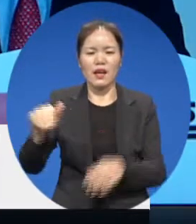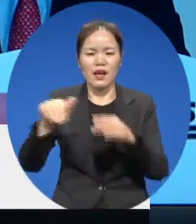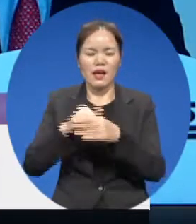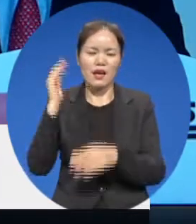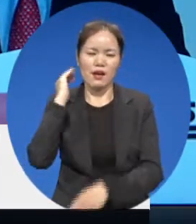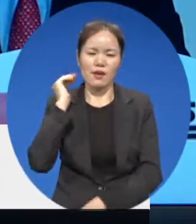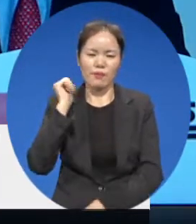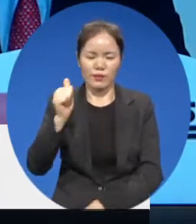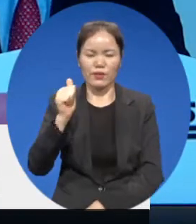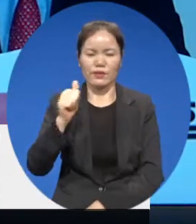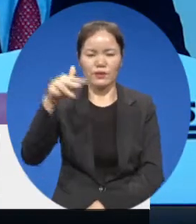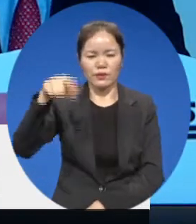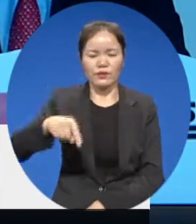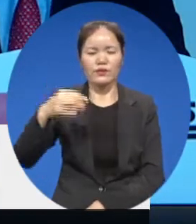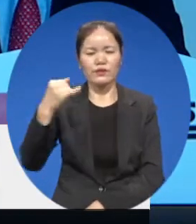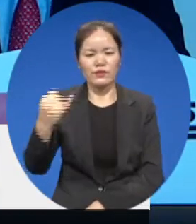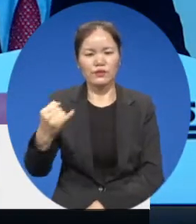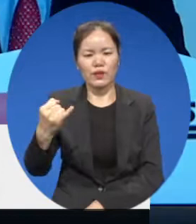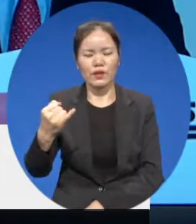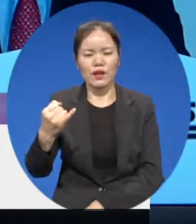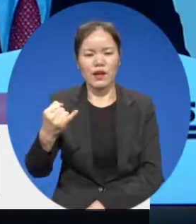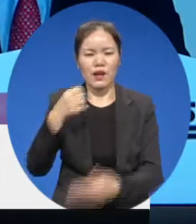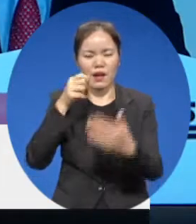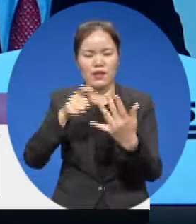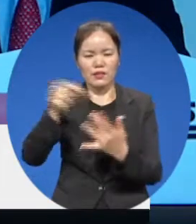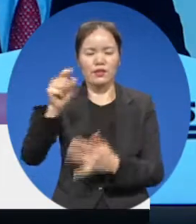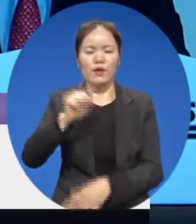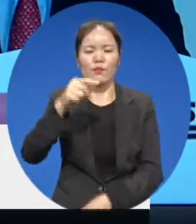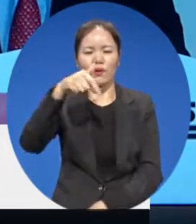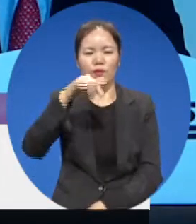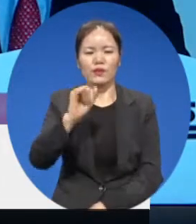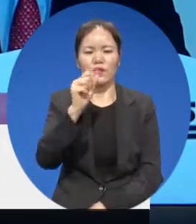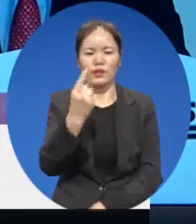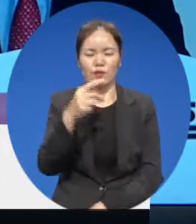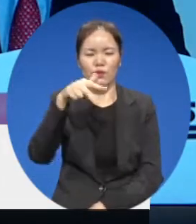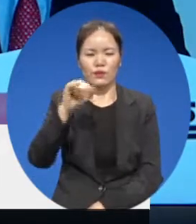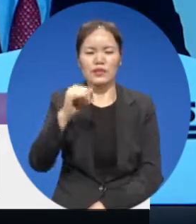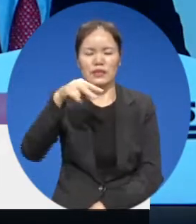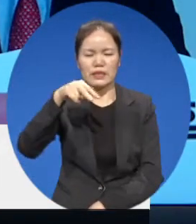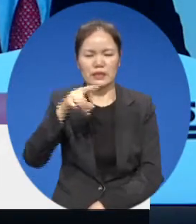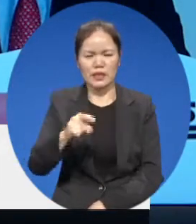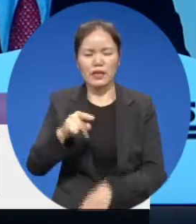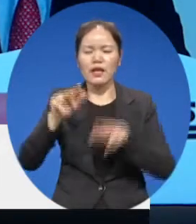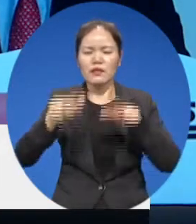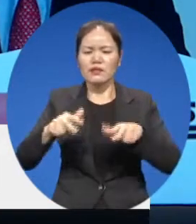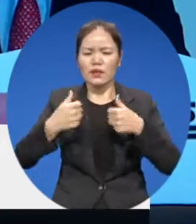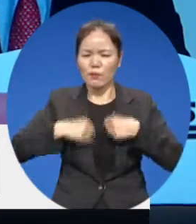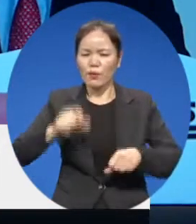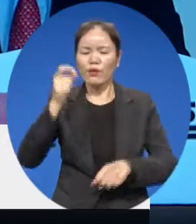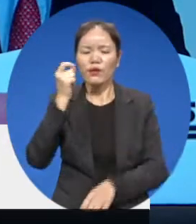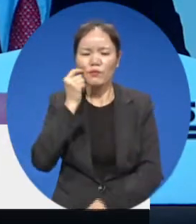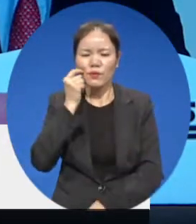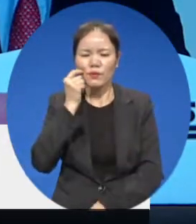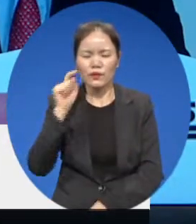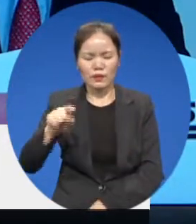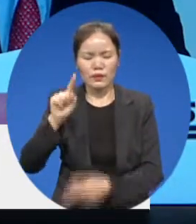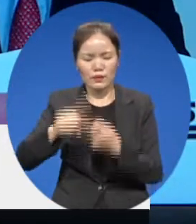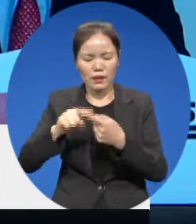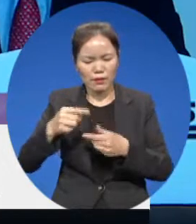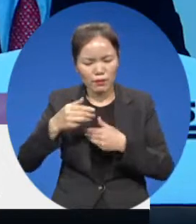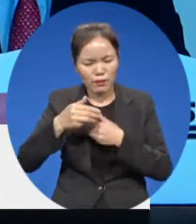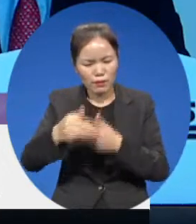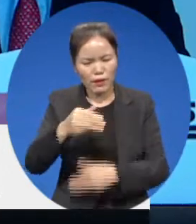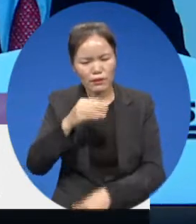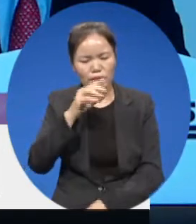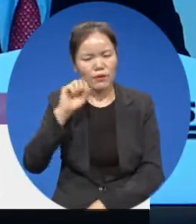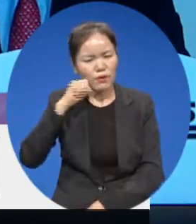toss 내리면 큰일난다 사실 이대로 가도 별로 끝이 좋지 않아 보이지만 그렇다고 해서 여기서 윤 총장에 대한 징계를 멈추게 됐을